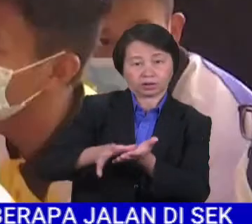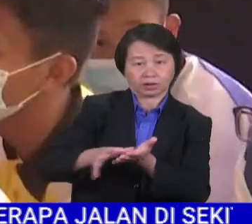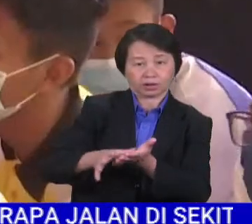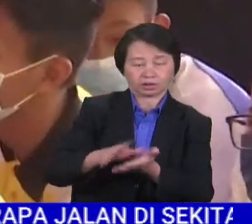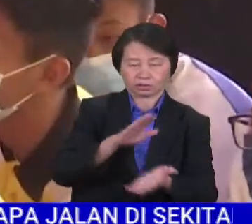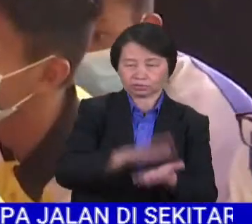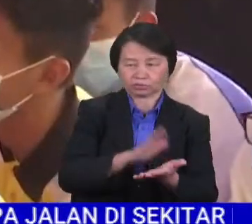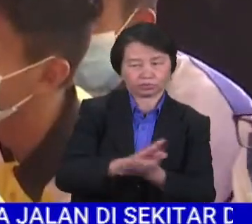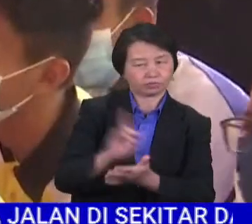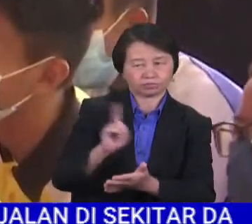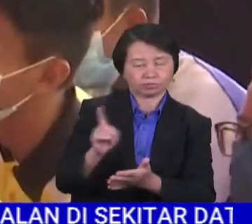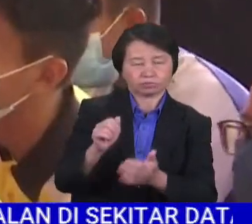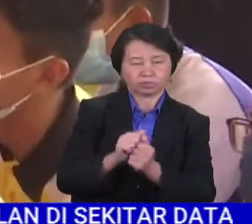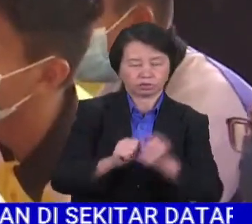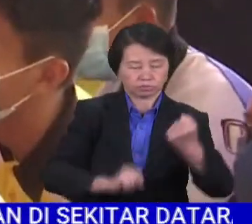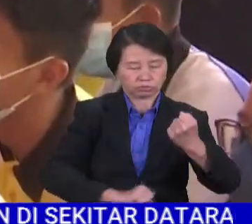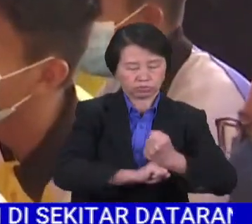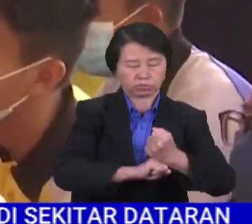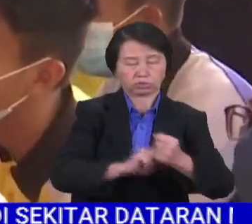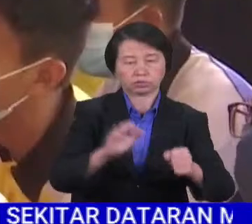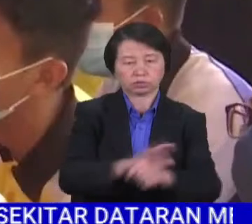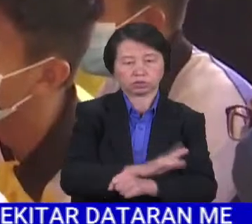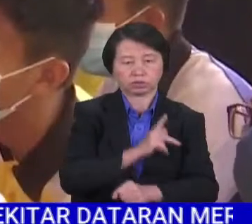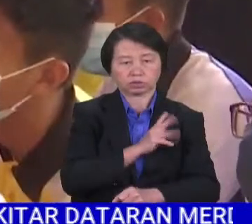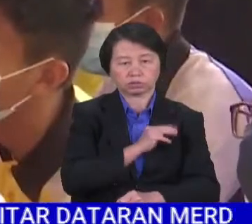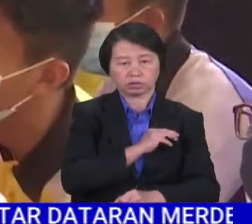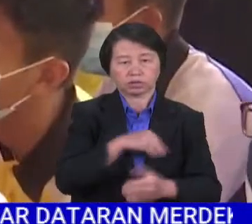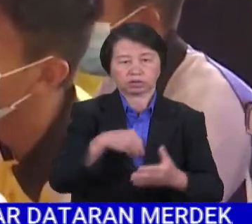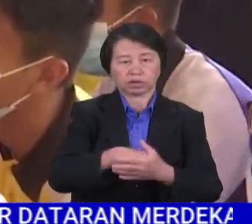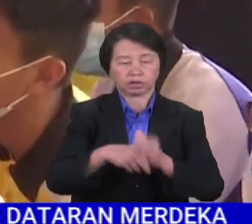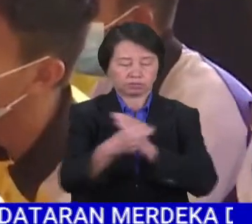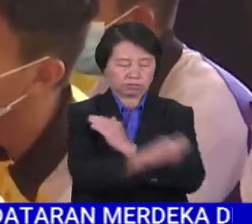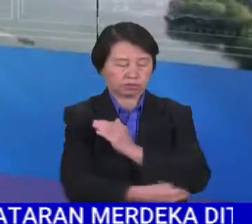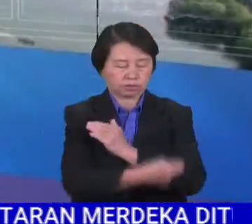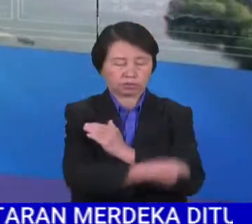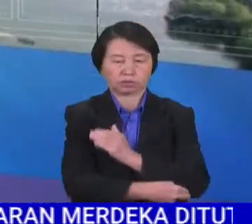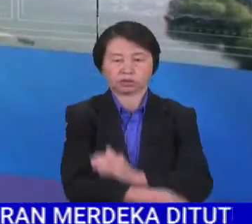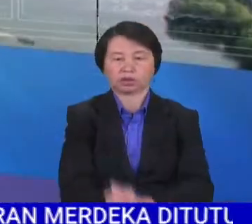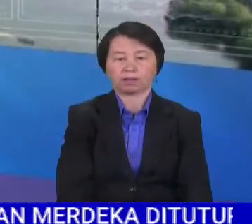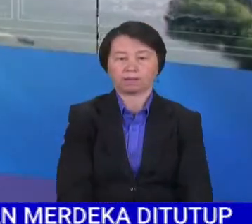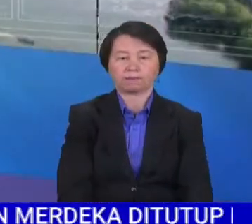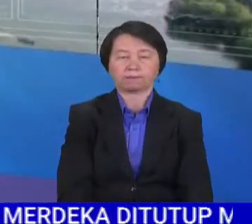yang dilaksanakan dengan sokongan penuh Kementerian Dalam Negeri